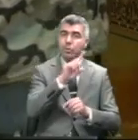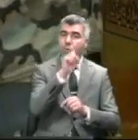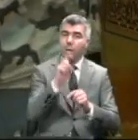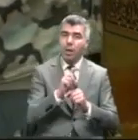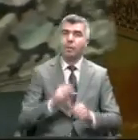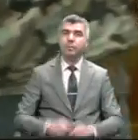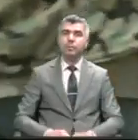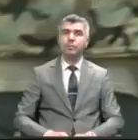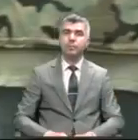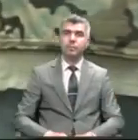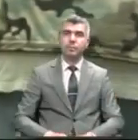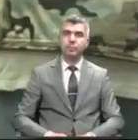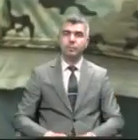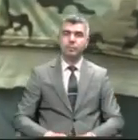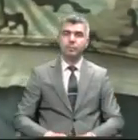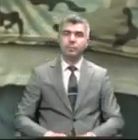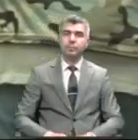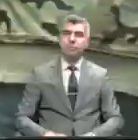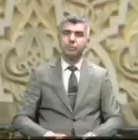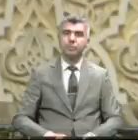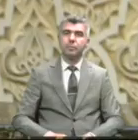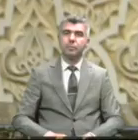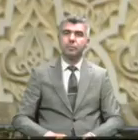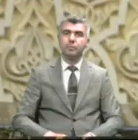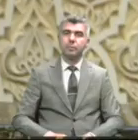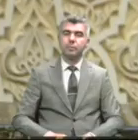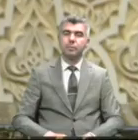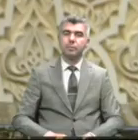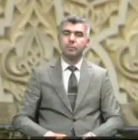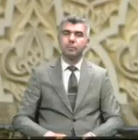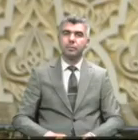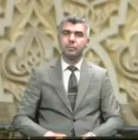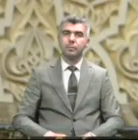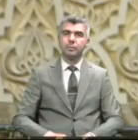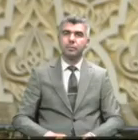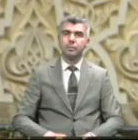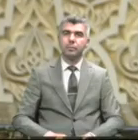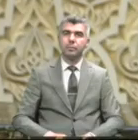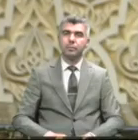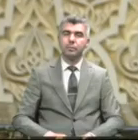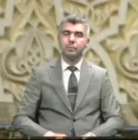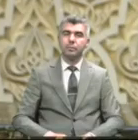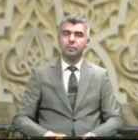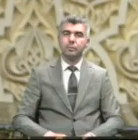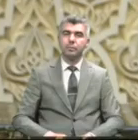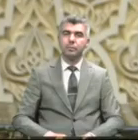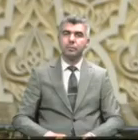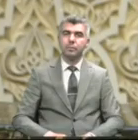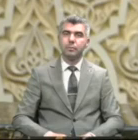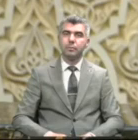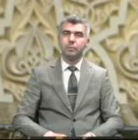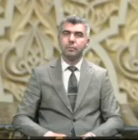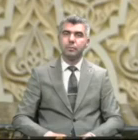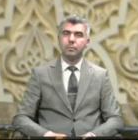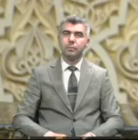الكلمه الصداع كلمه للسيد المستشار من فريق الاصاله والمعاصره الكلمه